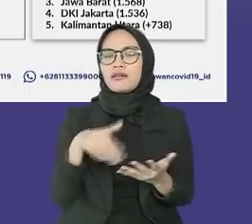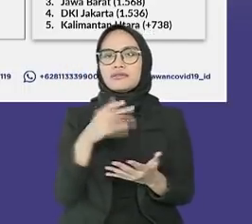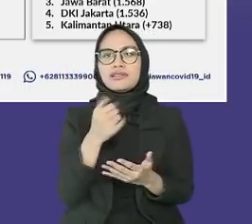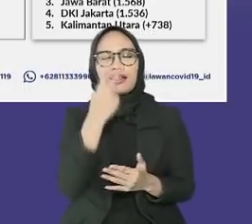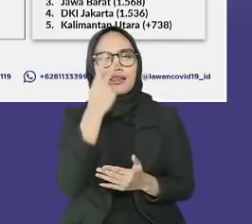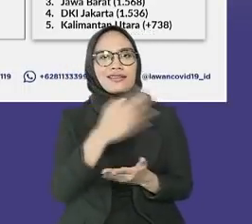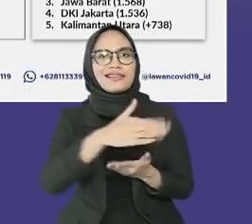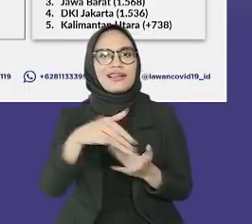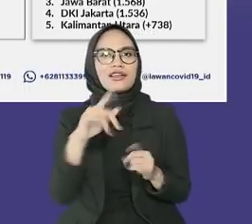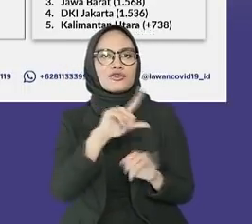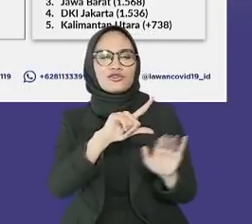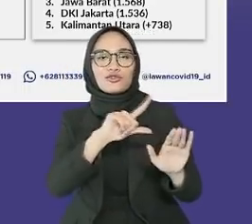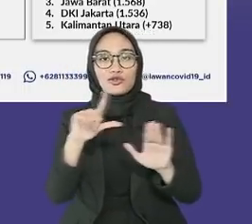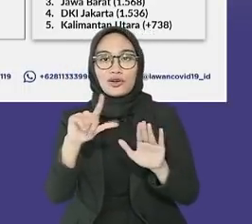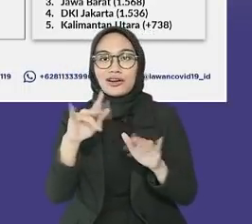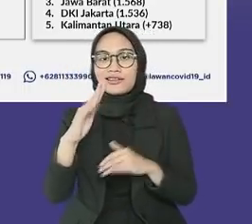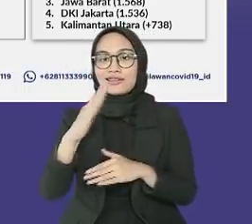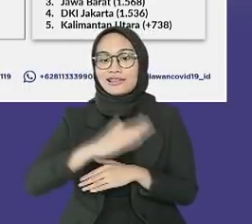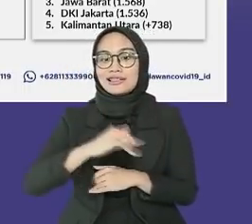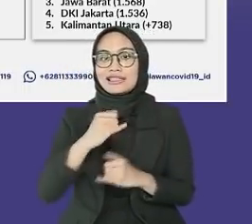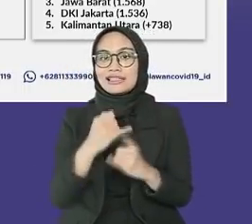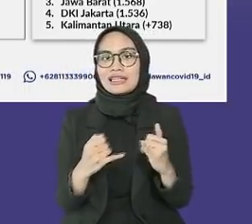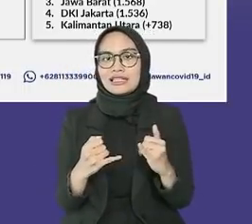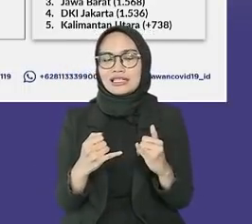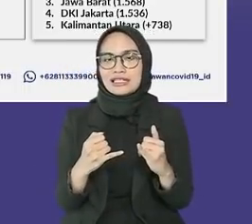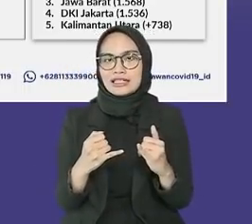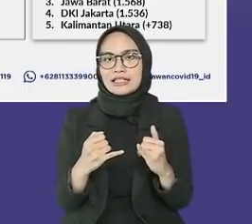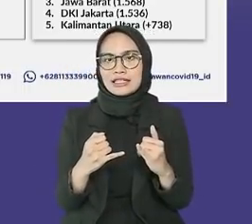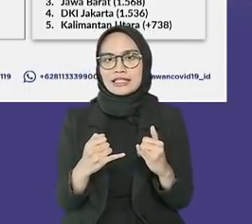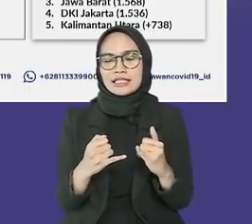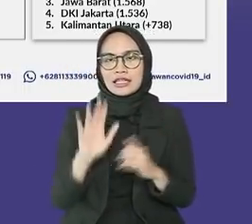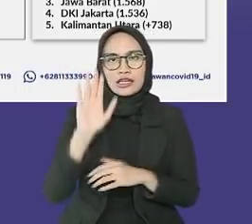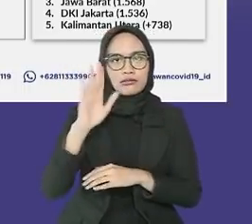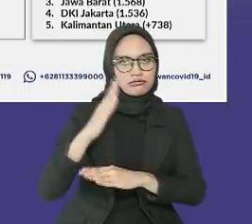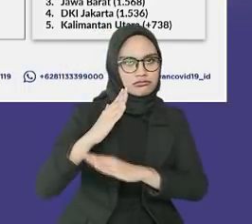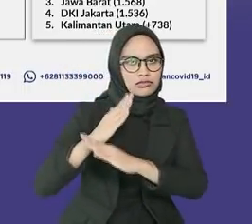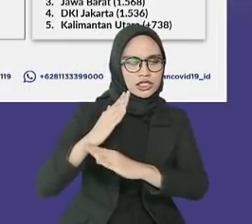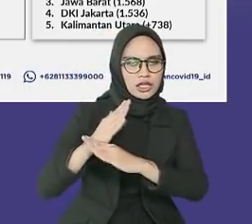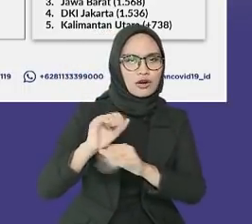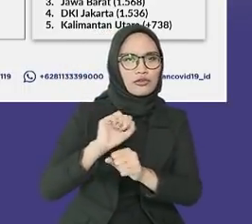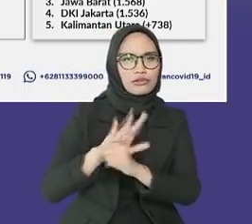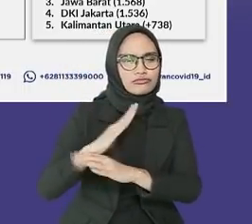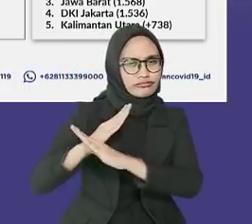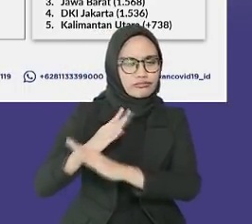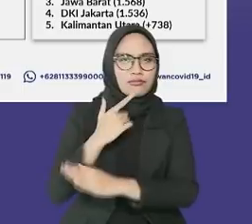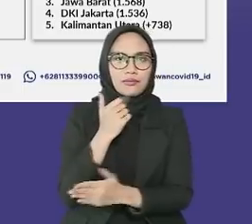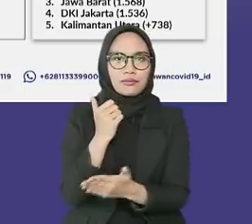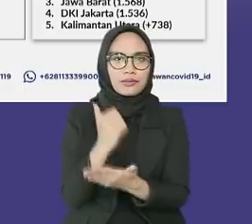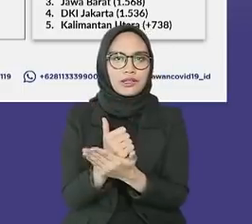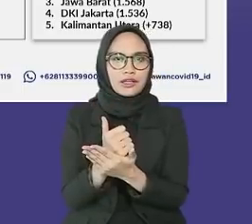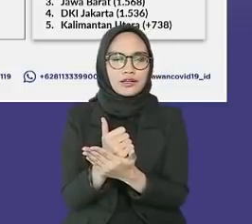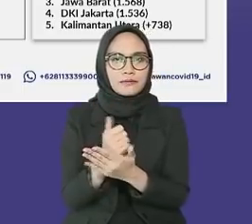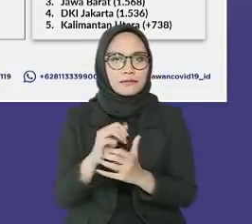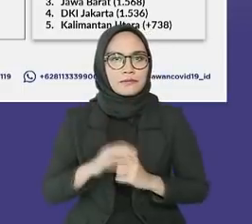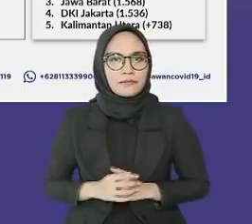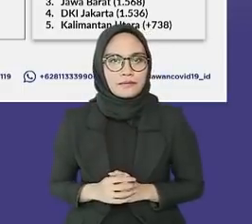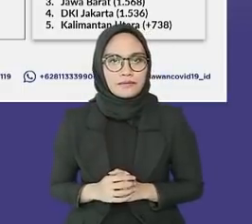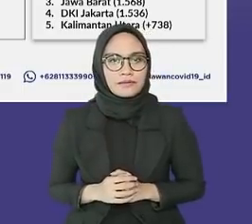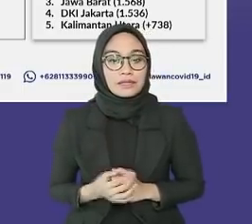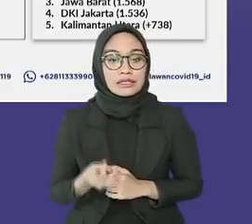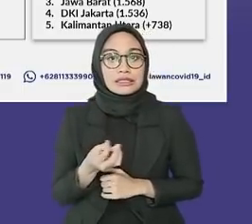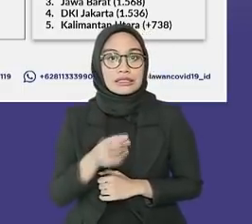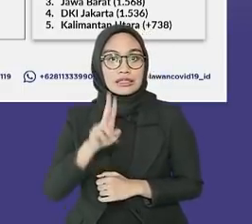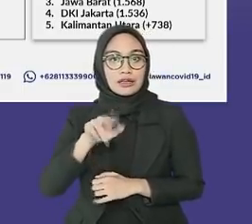kota menunjukkan peningkatan, maka hal ini perlu diantisipasi. Terlebih, kita akan segera memasuki periode